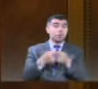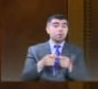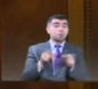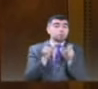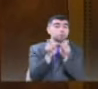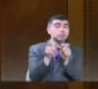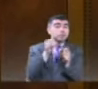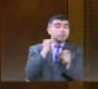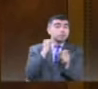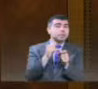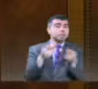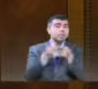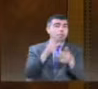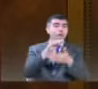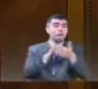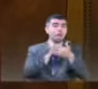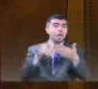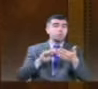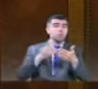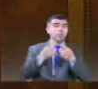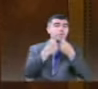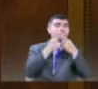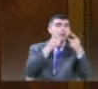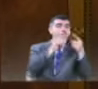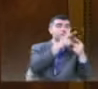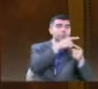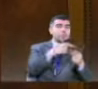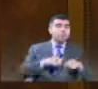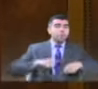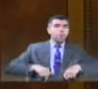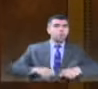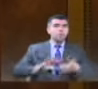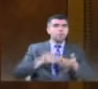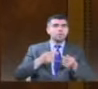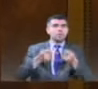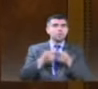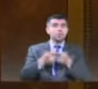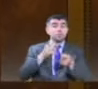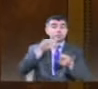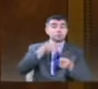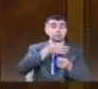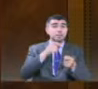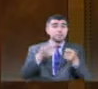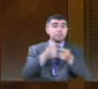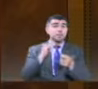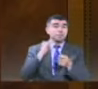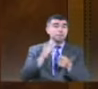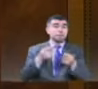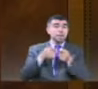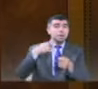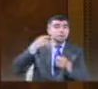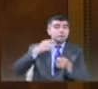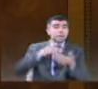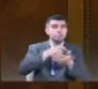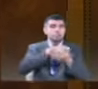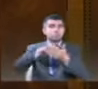حسن أجراءات هذا البرنامج الذي يتضمن عدة قطاعات، وخاصة وضع نظام لتقييم وتدبير أداء برنامج